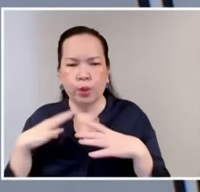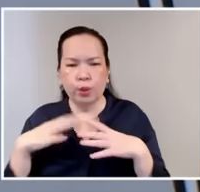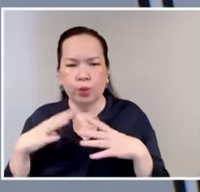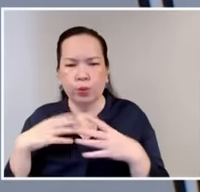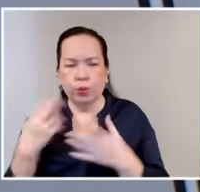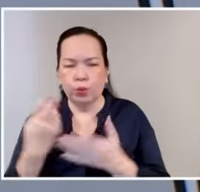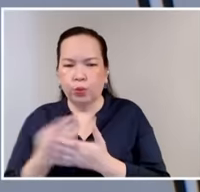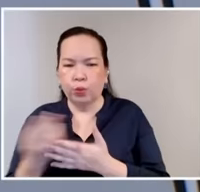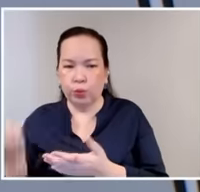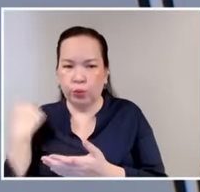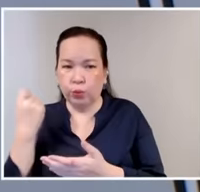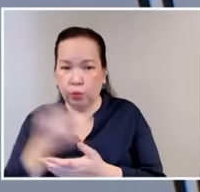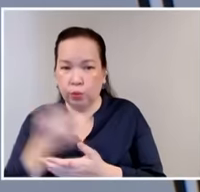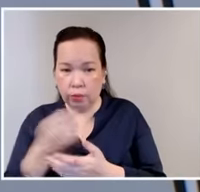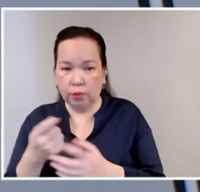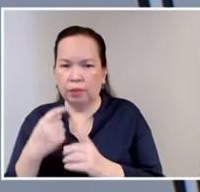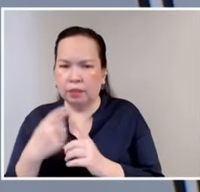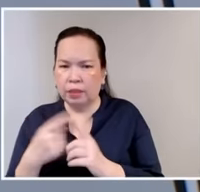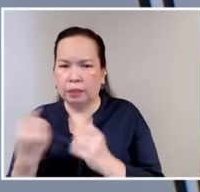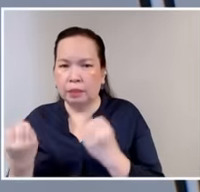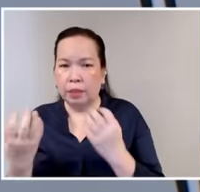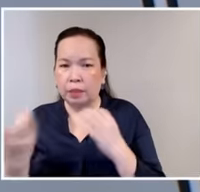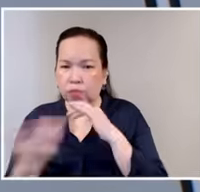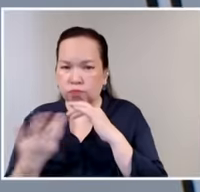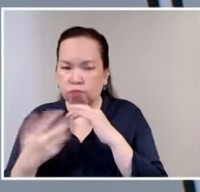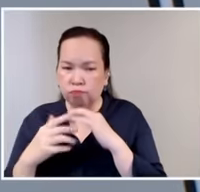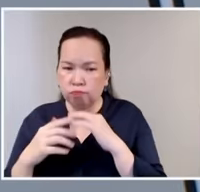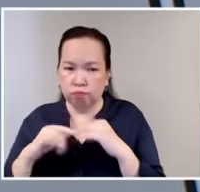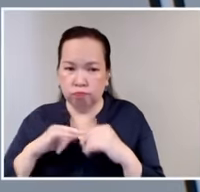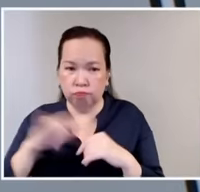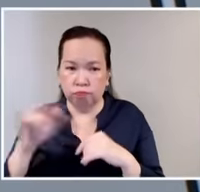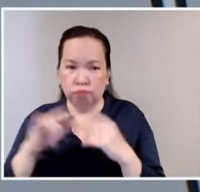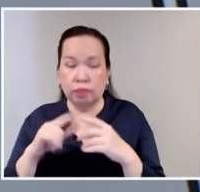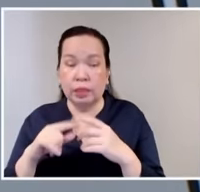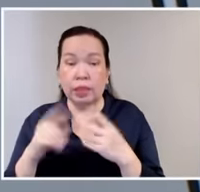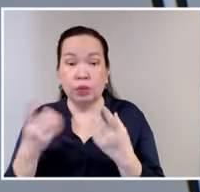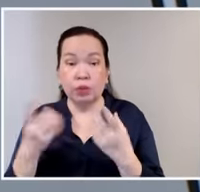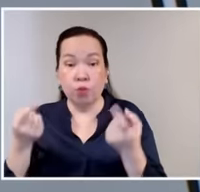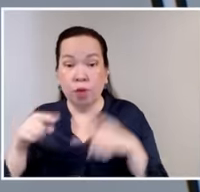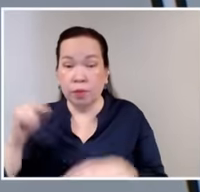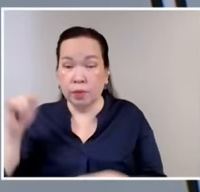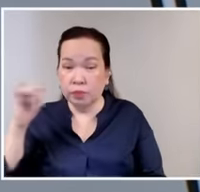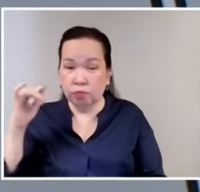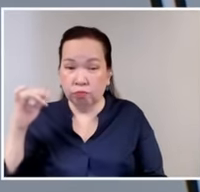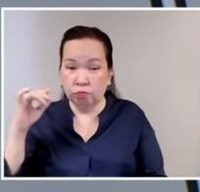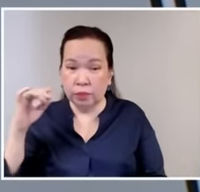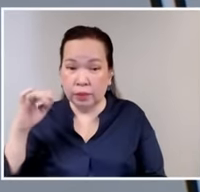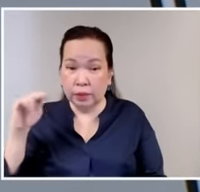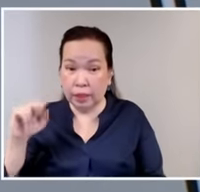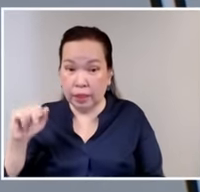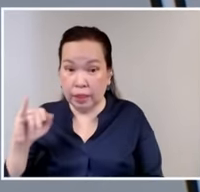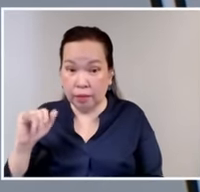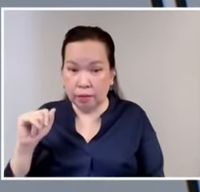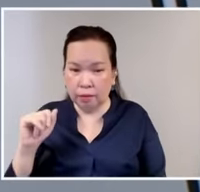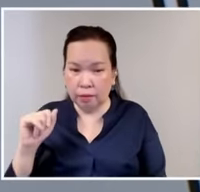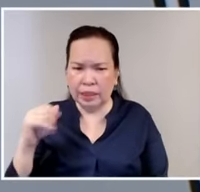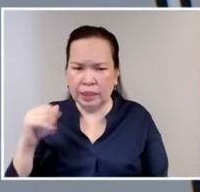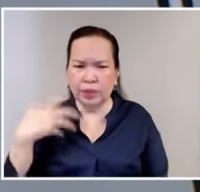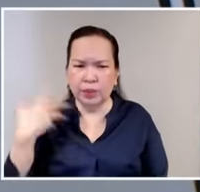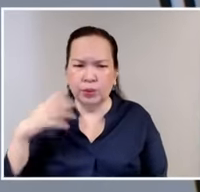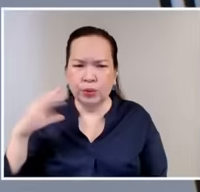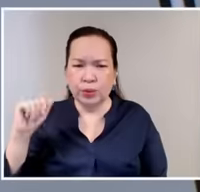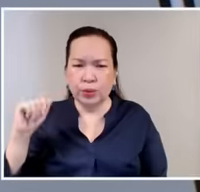ng pagdagsa ng mga pasahero, humina ang aircon sa terminal matapos makaranas ng power